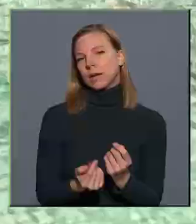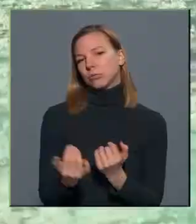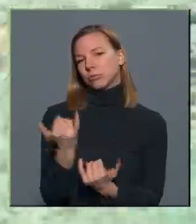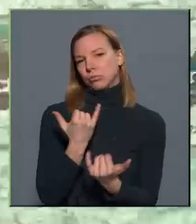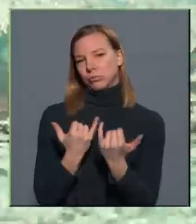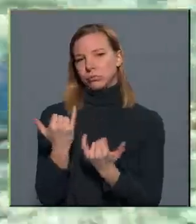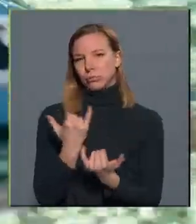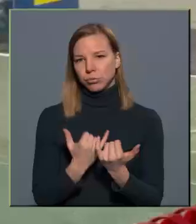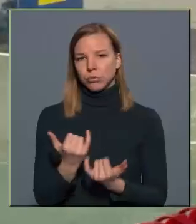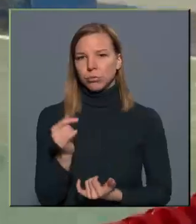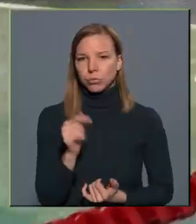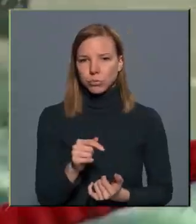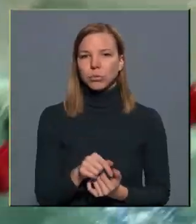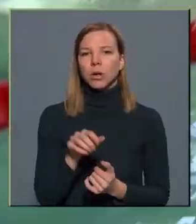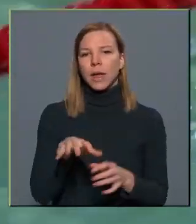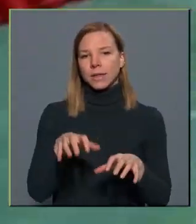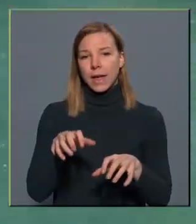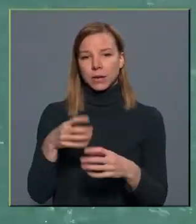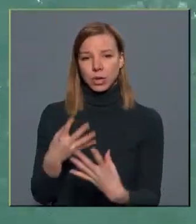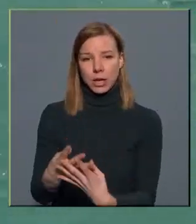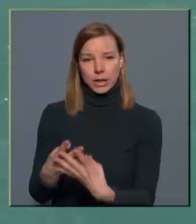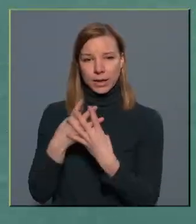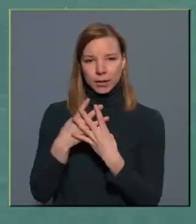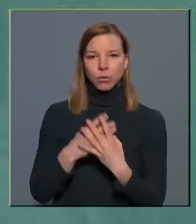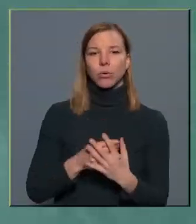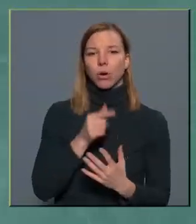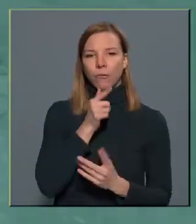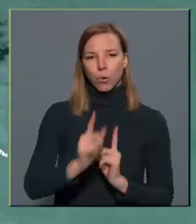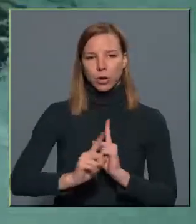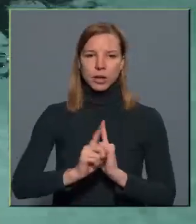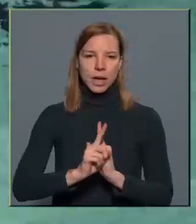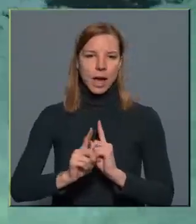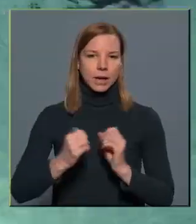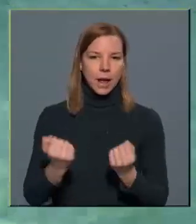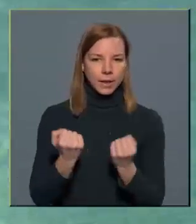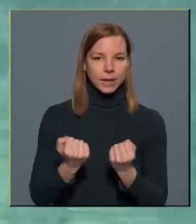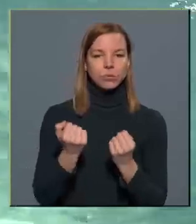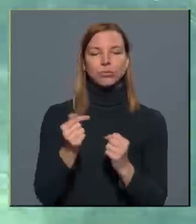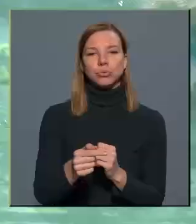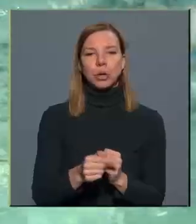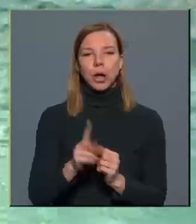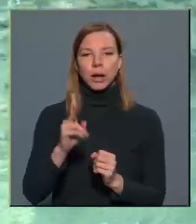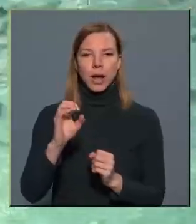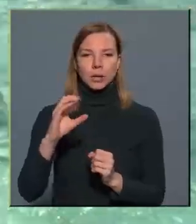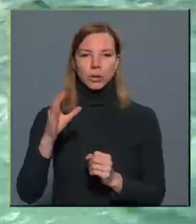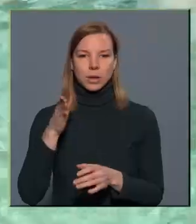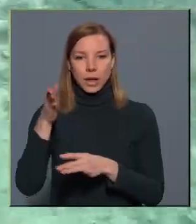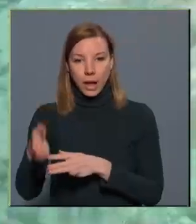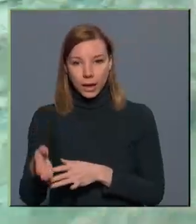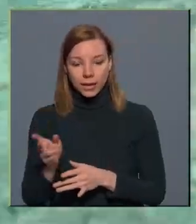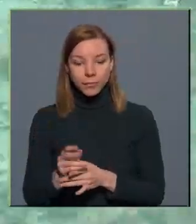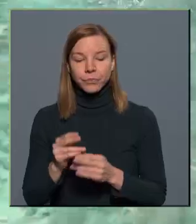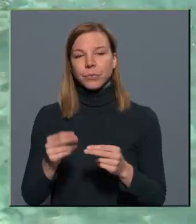a tehetségeket kiszűrik, és edzésre fognak járni rendszeresen a KSC-hez, előbb-utóbb a